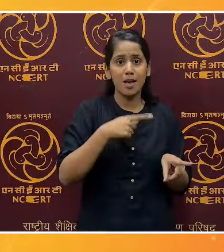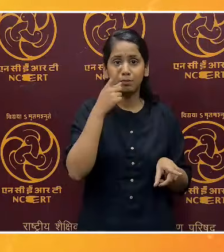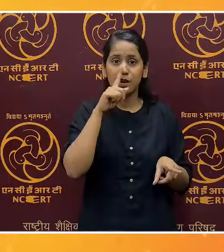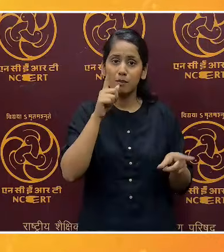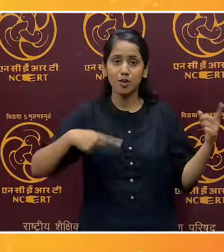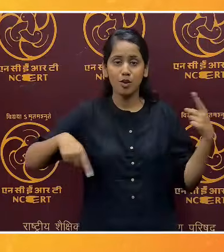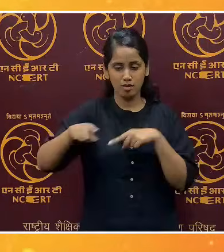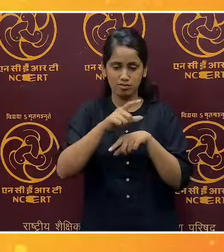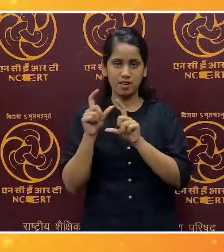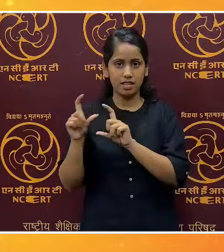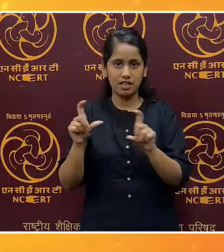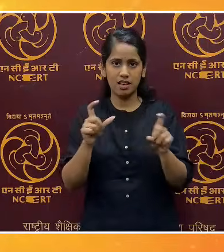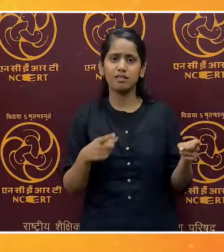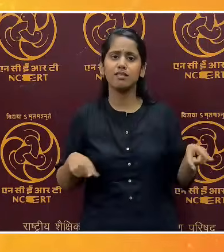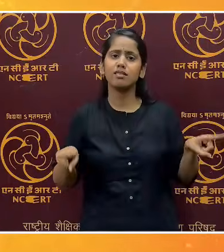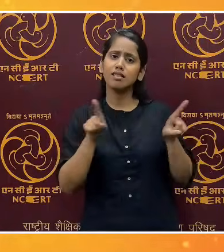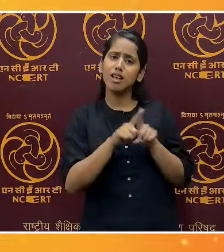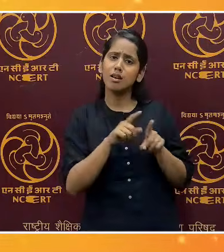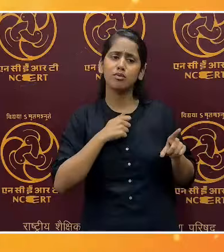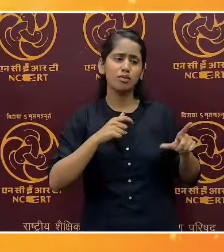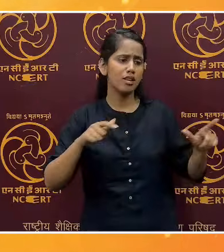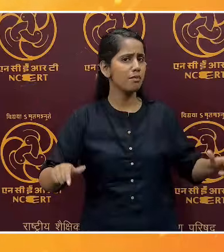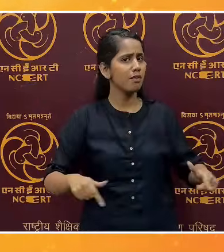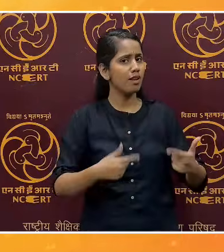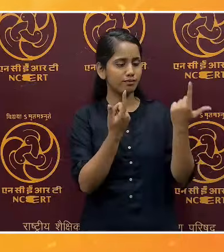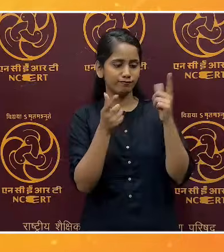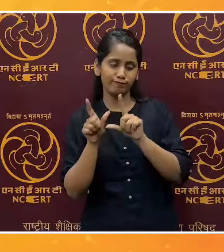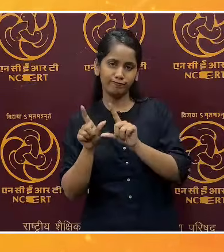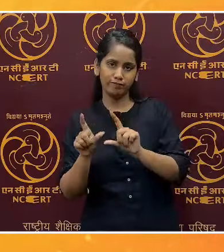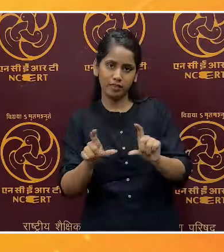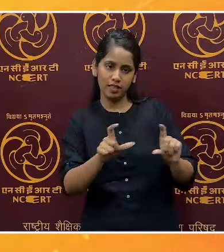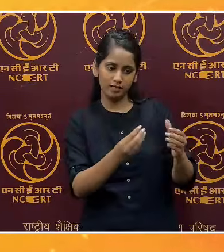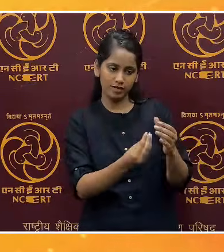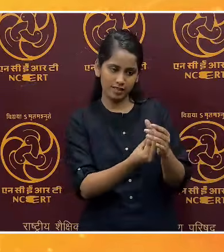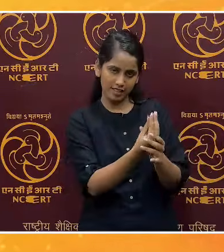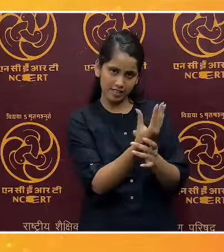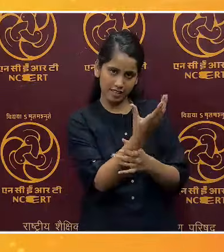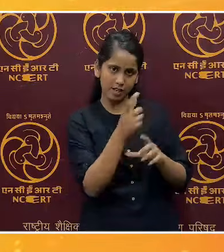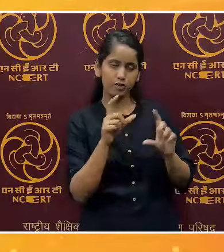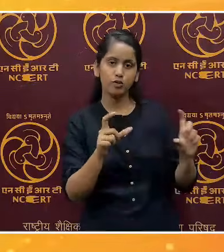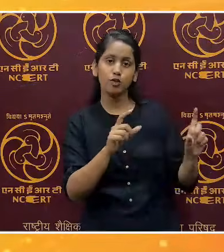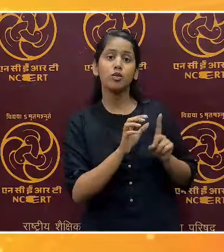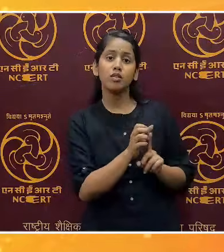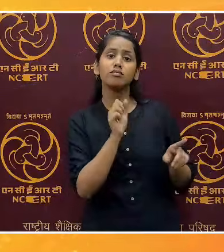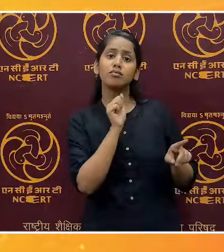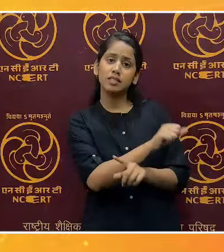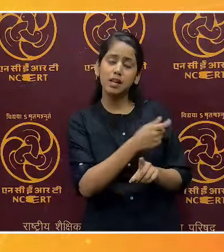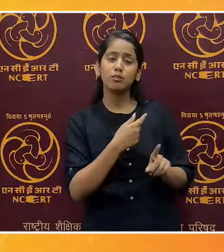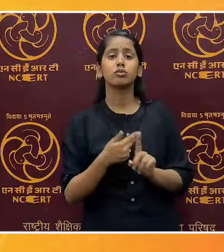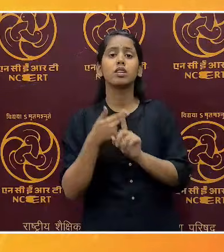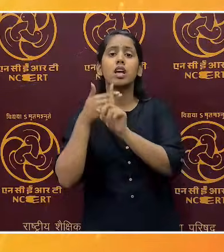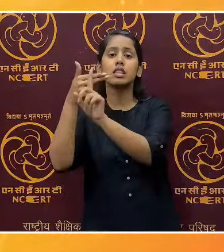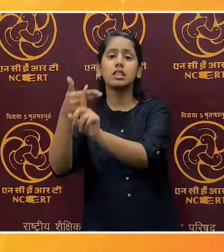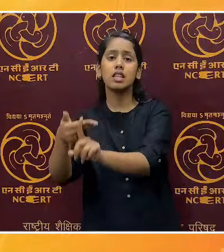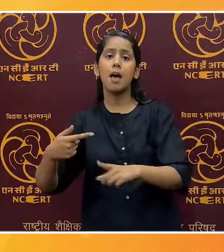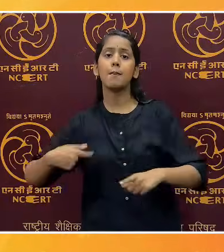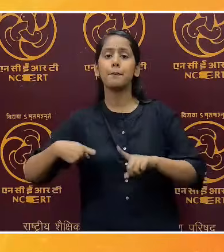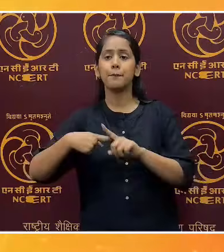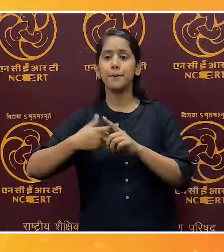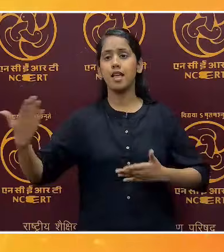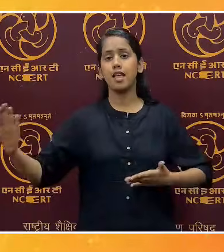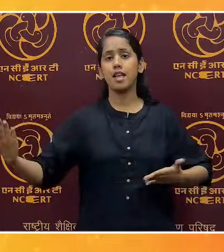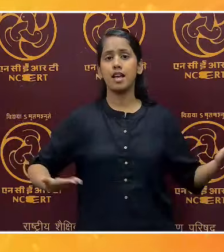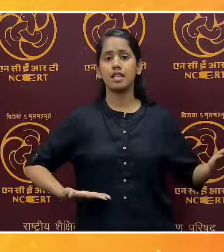ख्याल रखती है, ऐसे ही उन्होंने पेड़ों को लगाया और उनका ख्याल रखा। इसलिए उन्हें हम कहते हैं कर्नाटक की वृक्ष